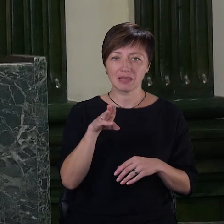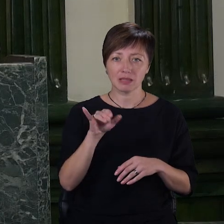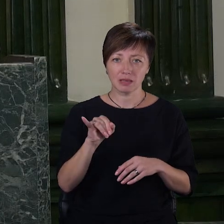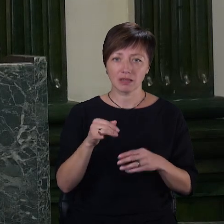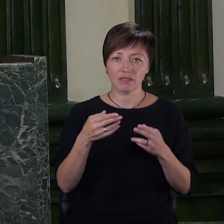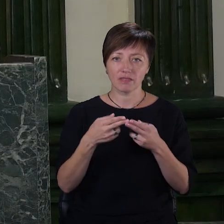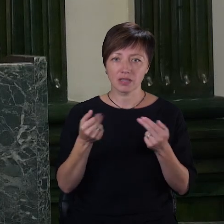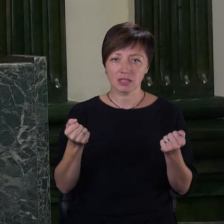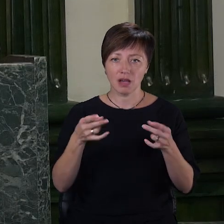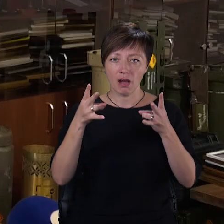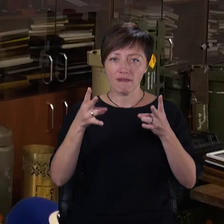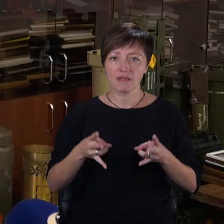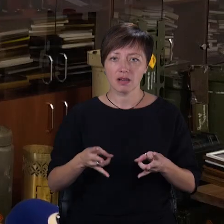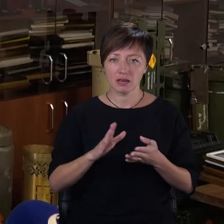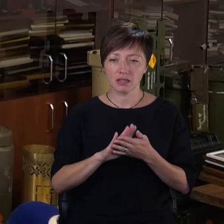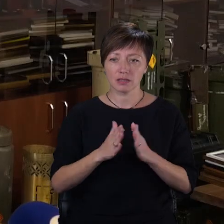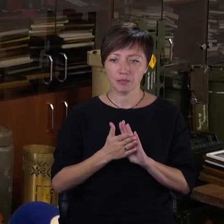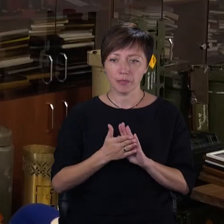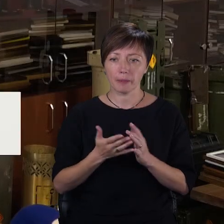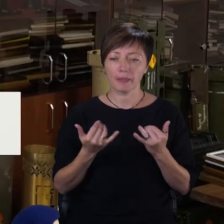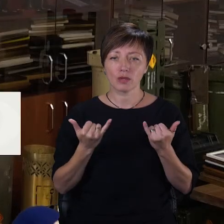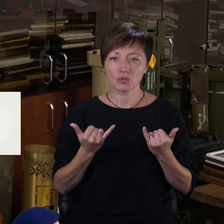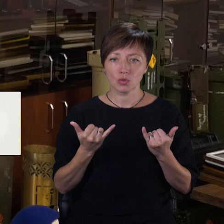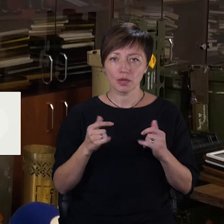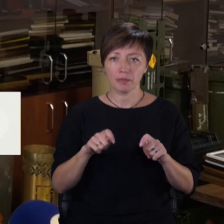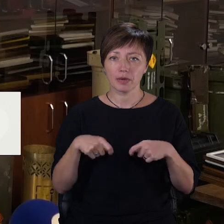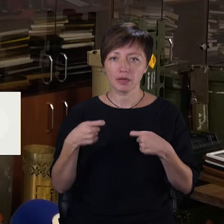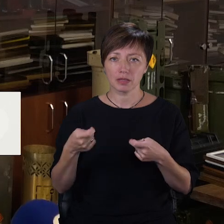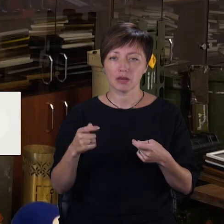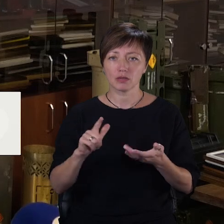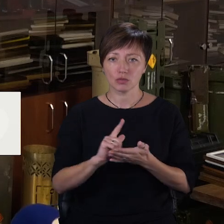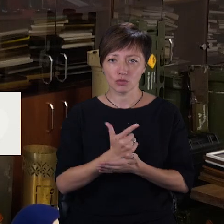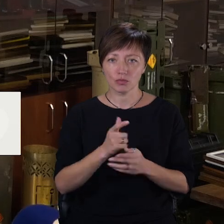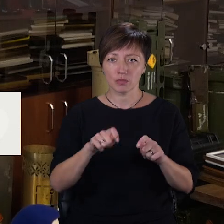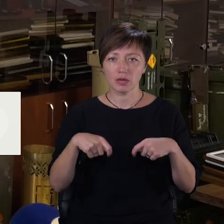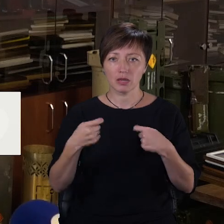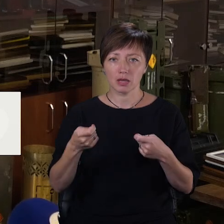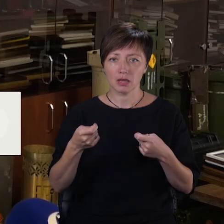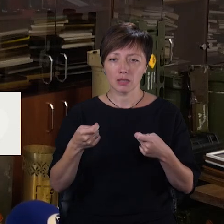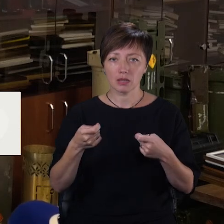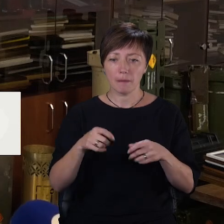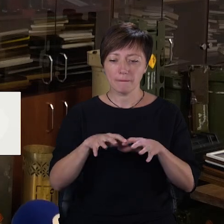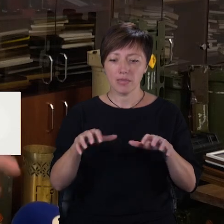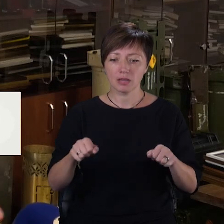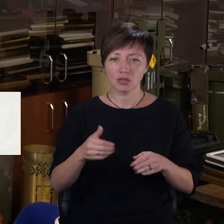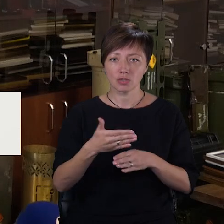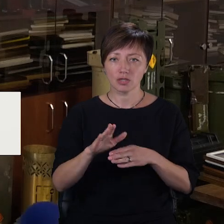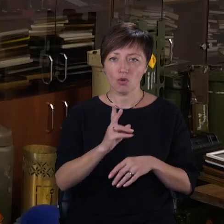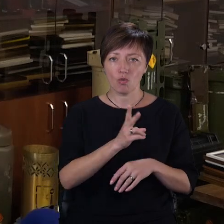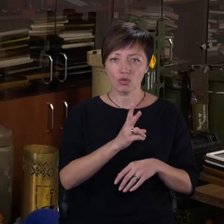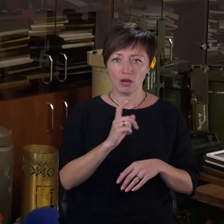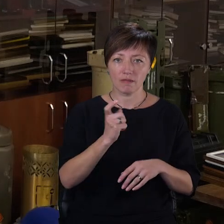інвентаризації визнані аварійні. Ми сьогодні передали, вчергове передали майна, частину з